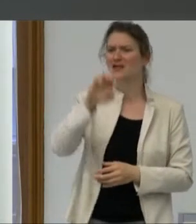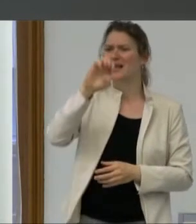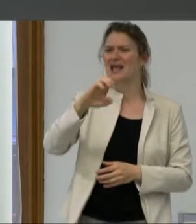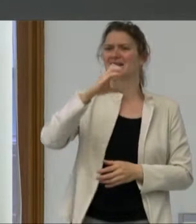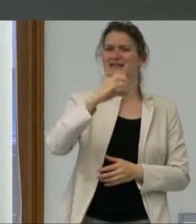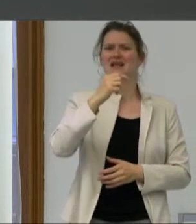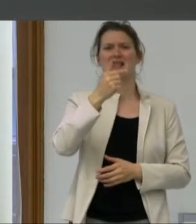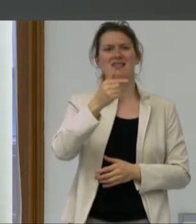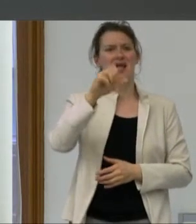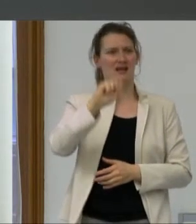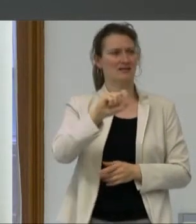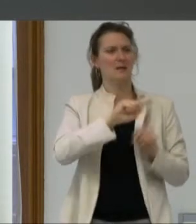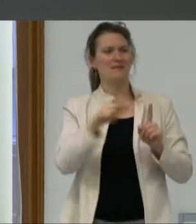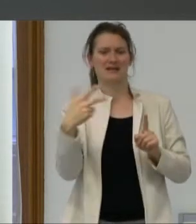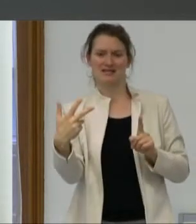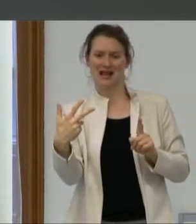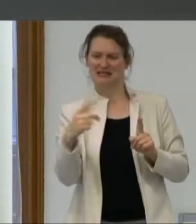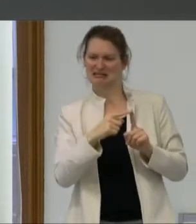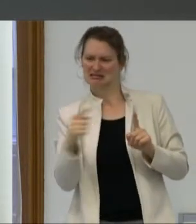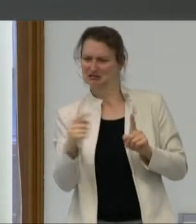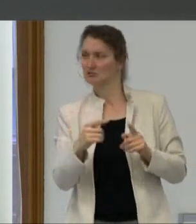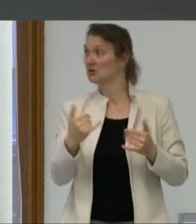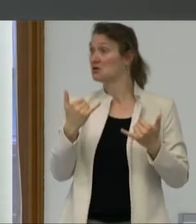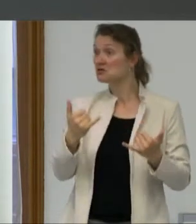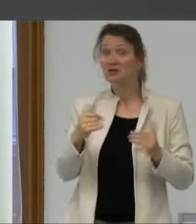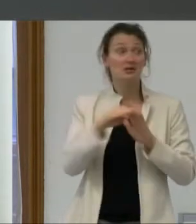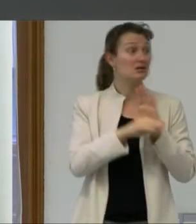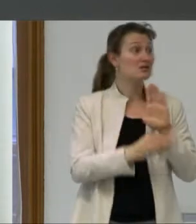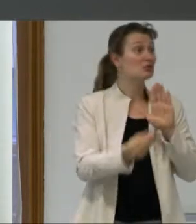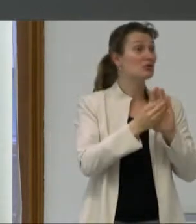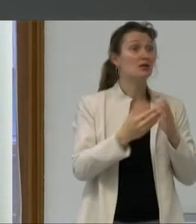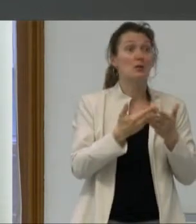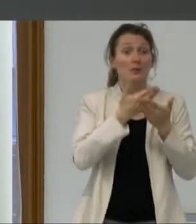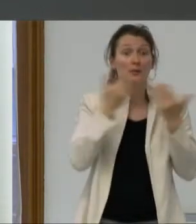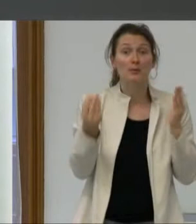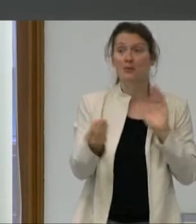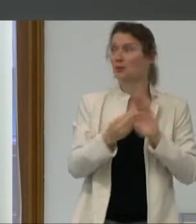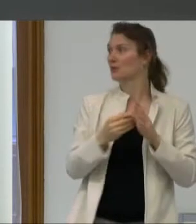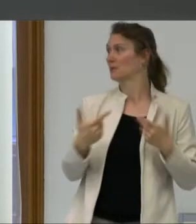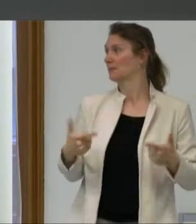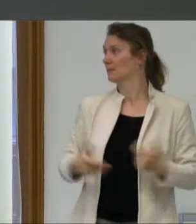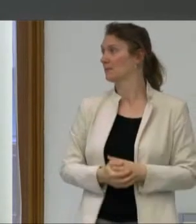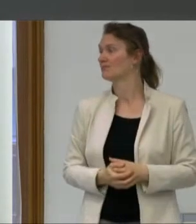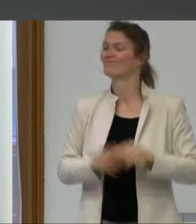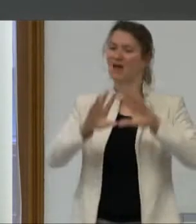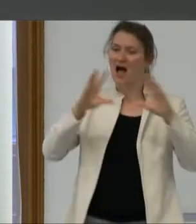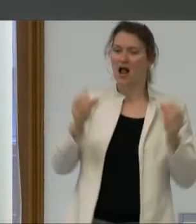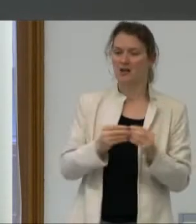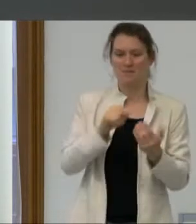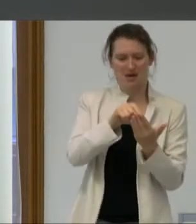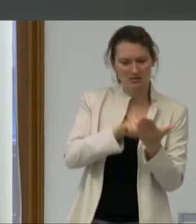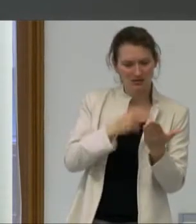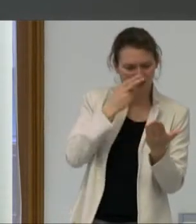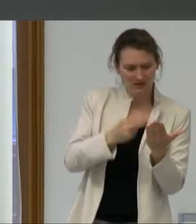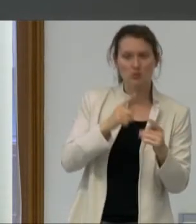zu 30 ECDS. In der jetzigen Gesetzesvorlage ist davon keine Rede mehr. Aber diese